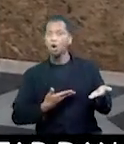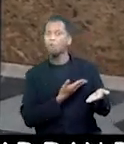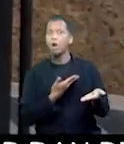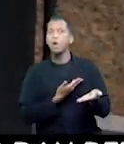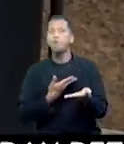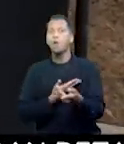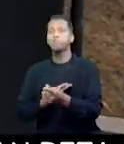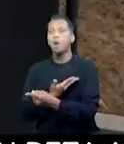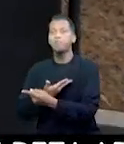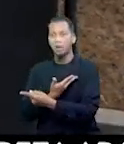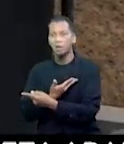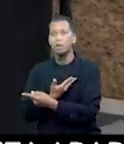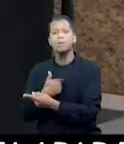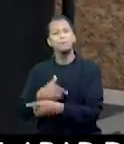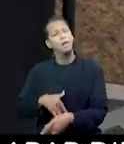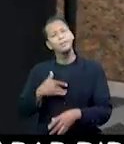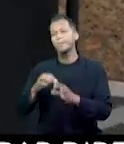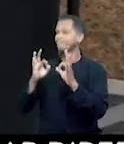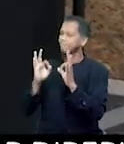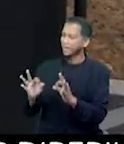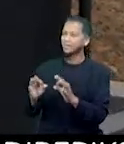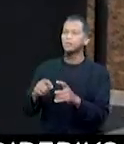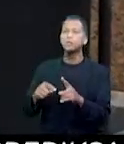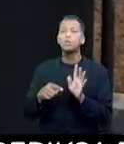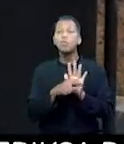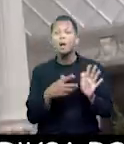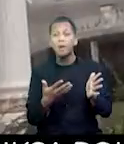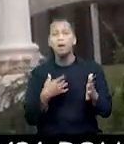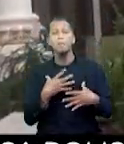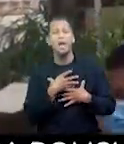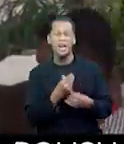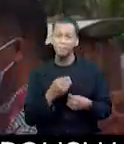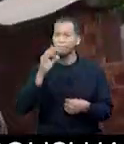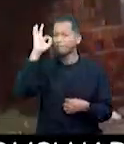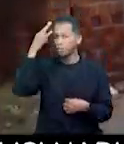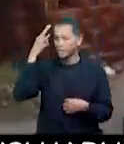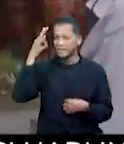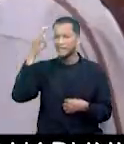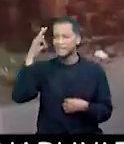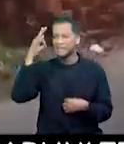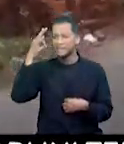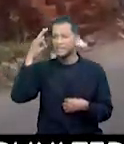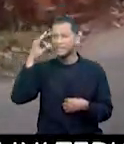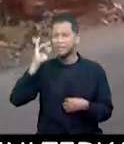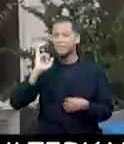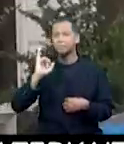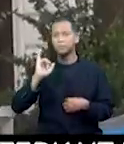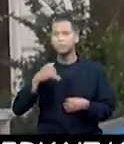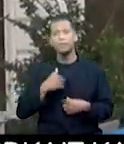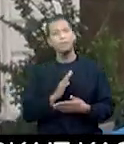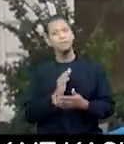tindakannya udah tepat sih, cuman kurangnya cuma satu. Saya harap polisi bisa lebih bijak ketika mereka mengambil